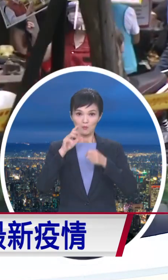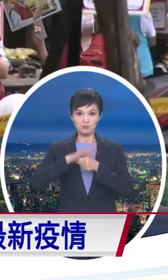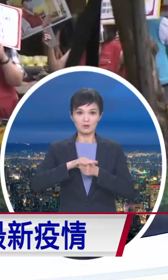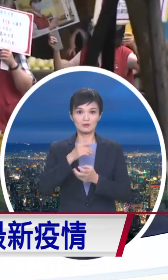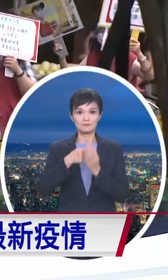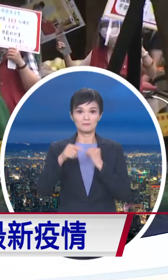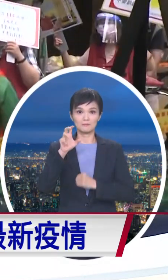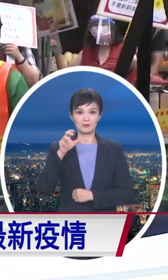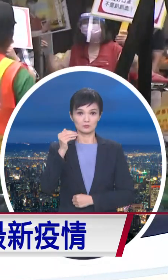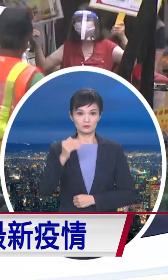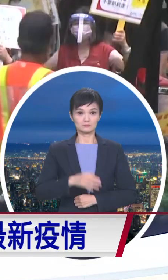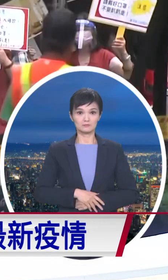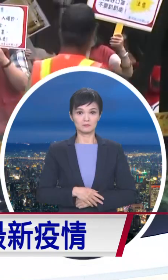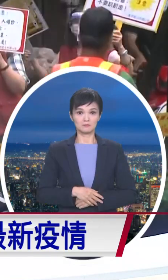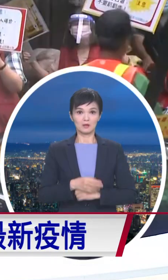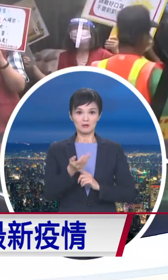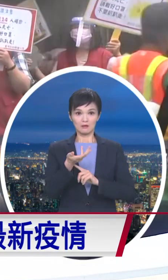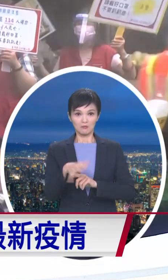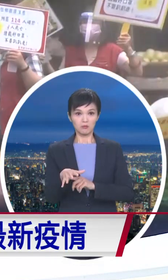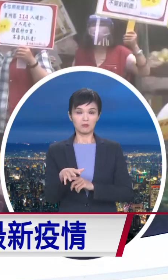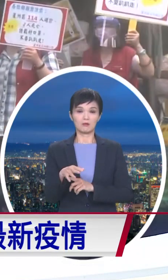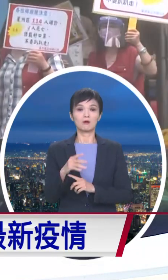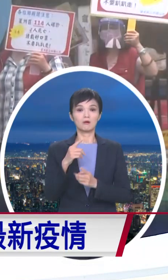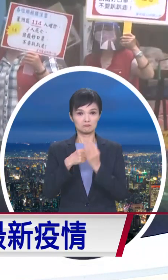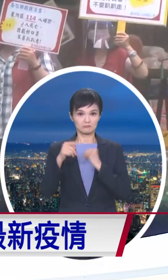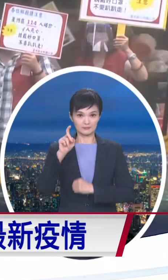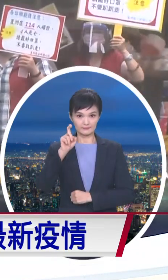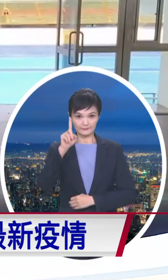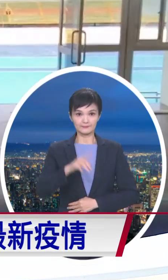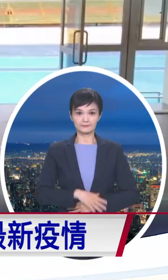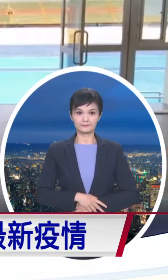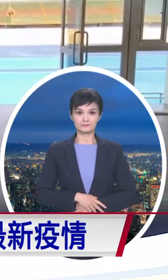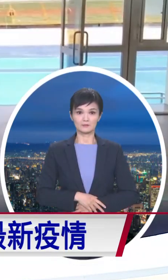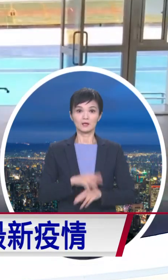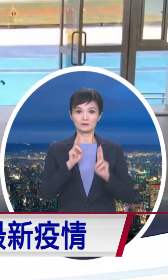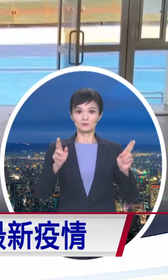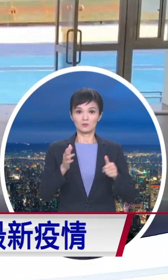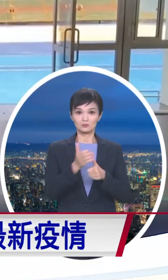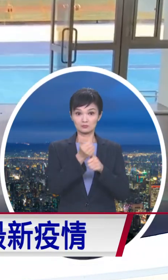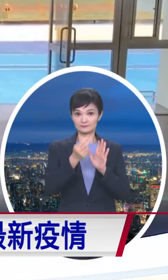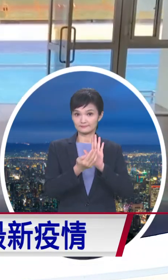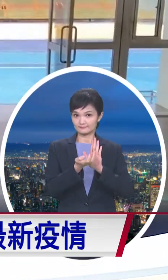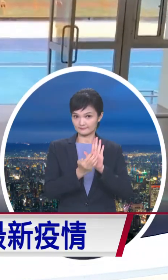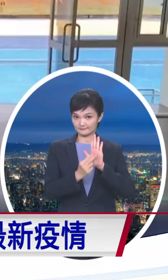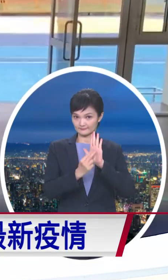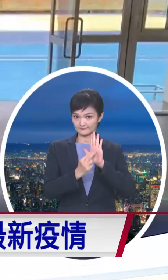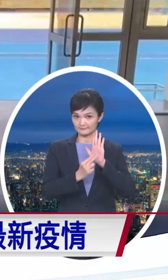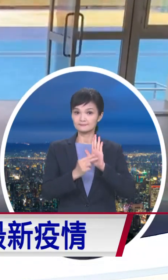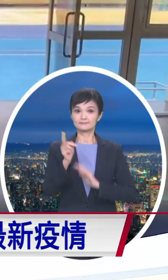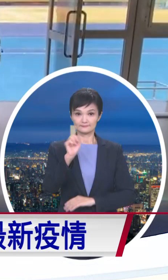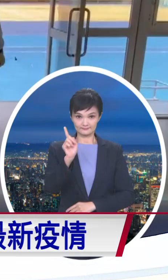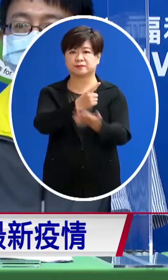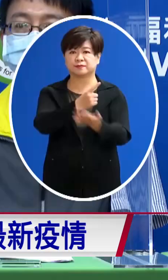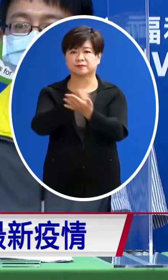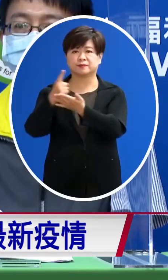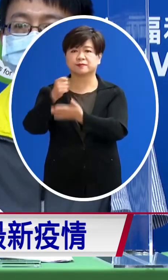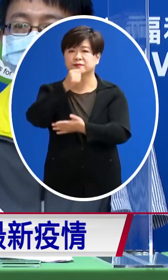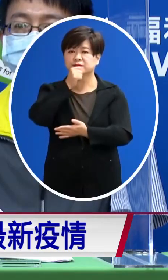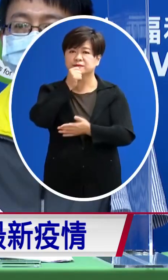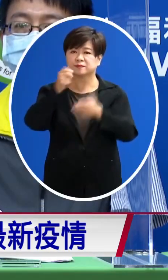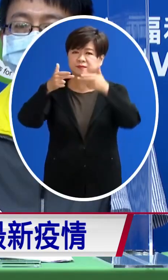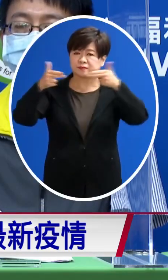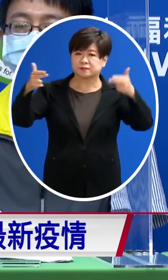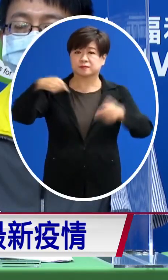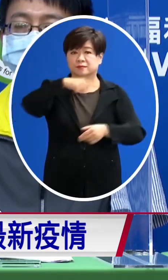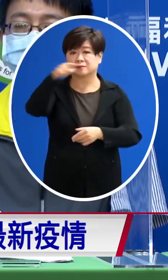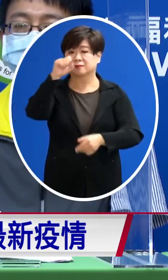土案例89例，新增加11例的死亡个案。一起来看指挥中心稍早的记者会说明。